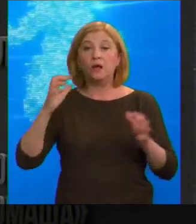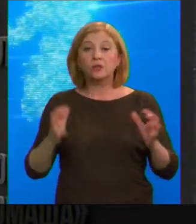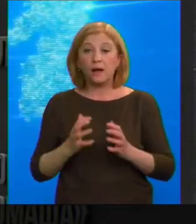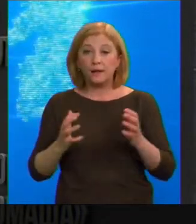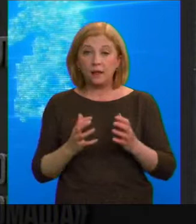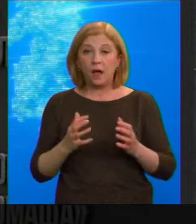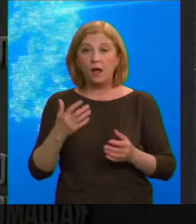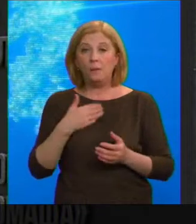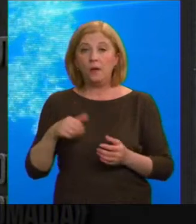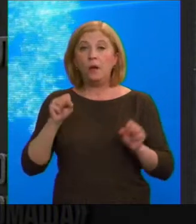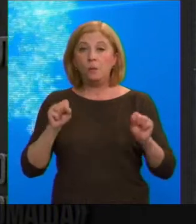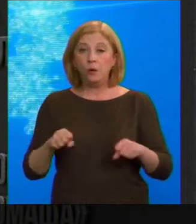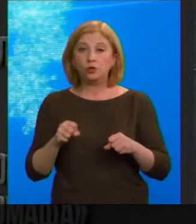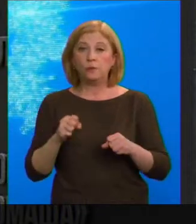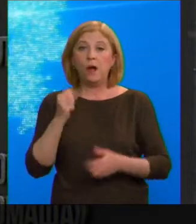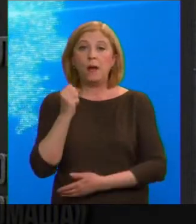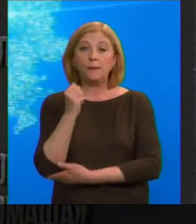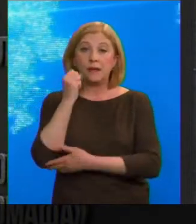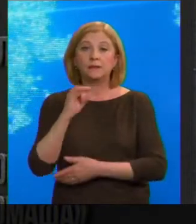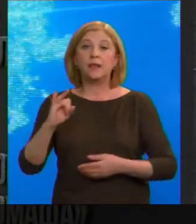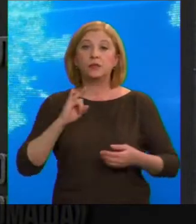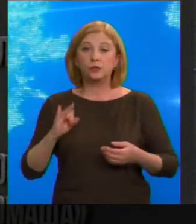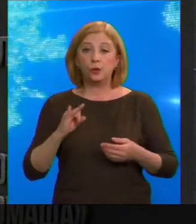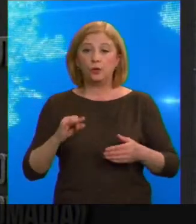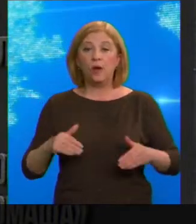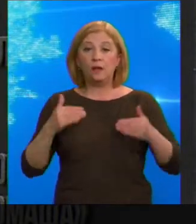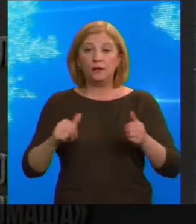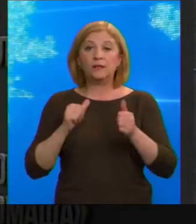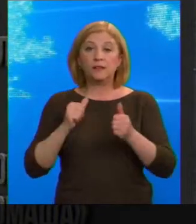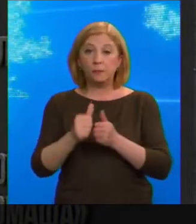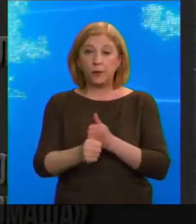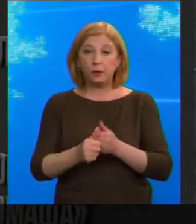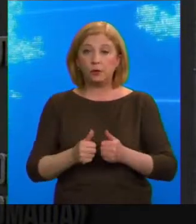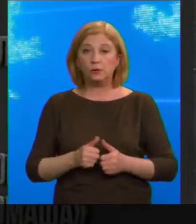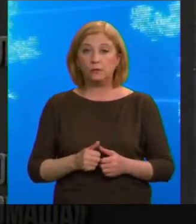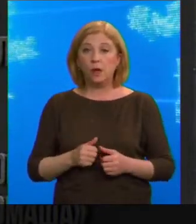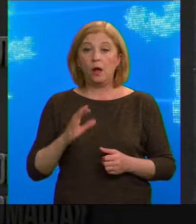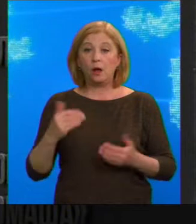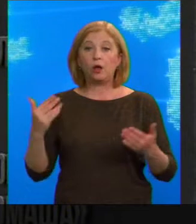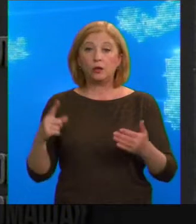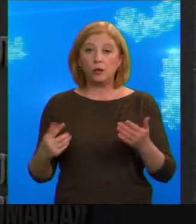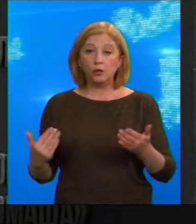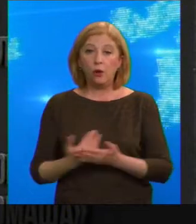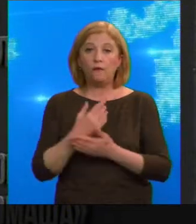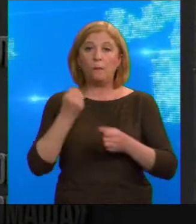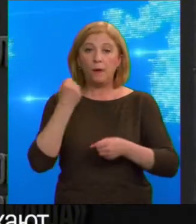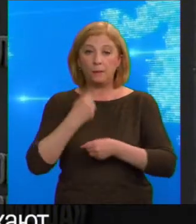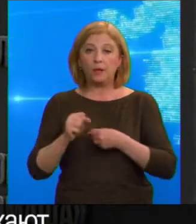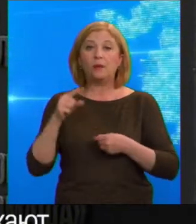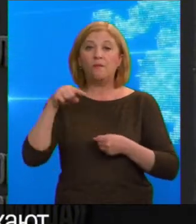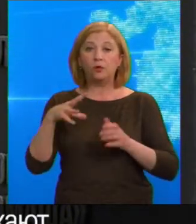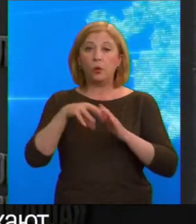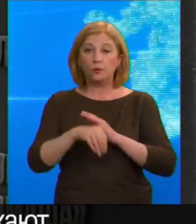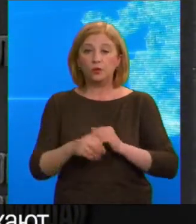мы можем опираться на историю, двигаться вперед к новым победам, в том числе трудовым